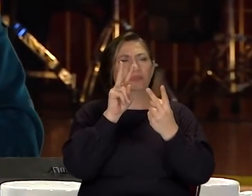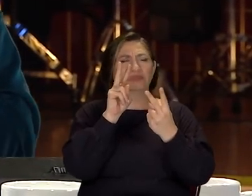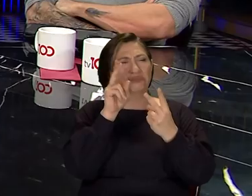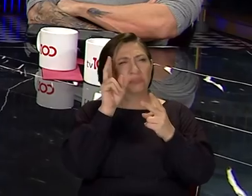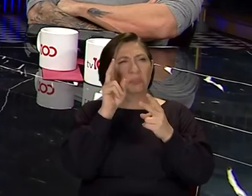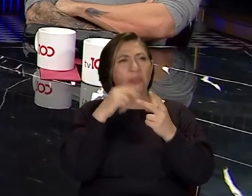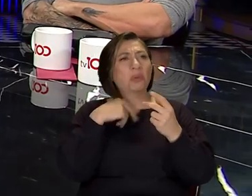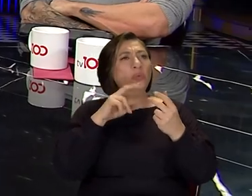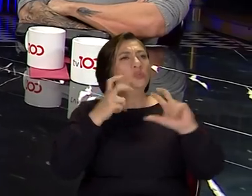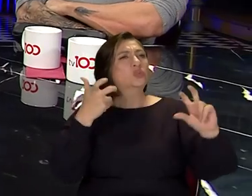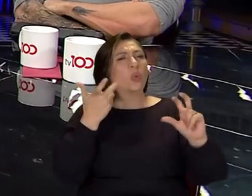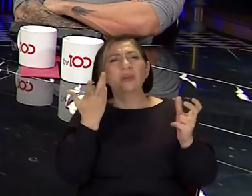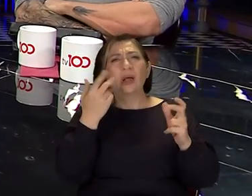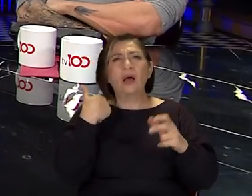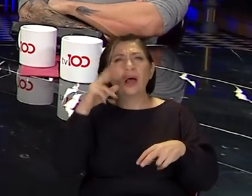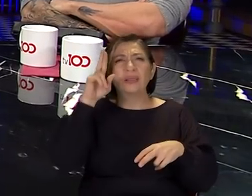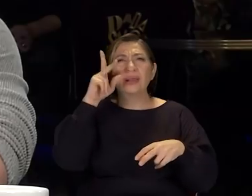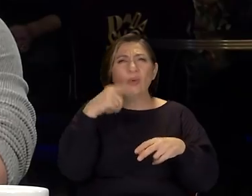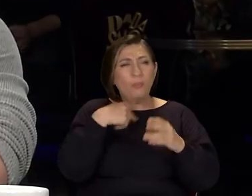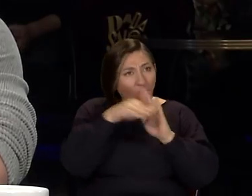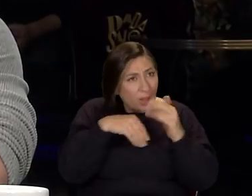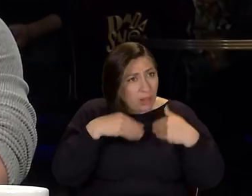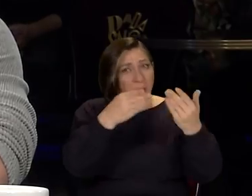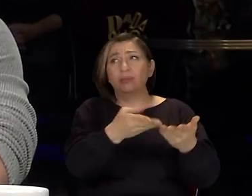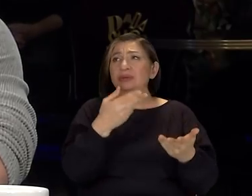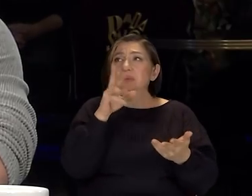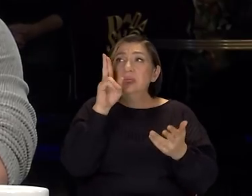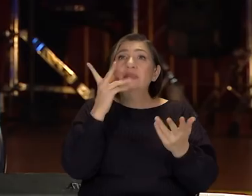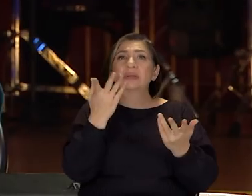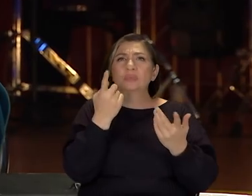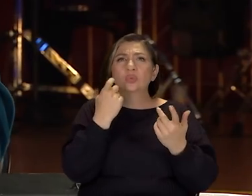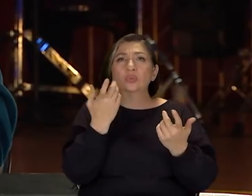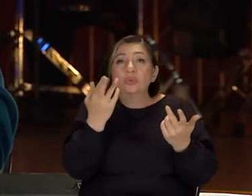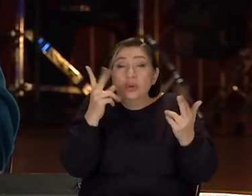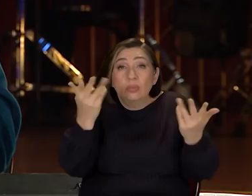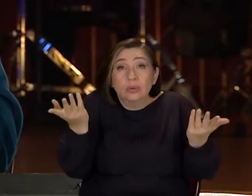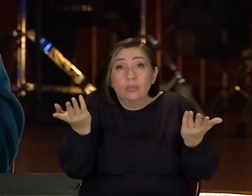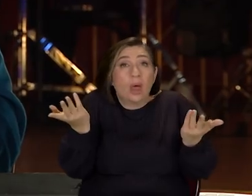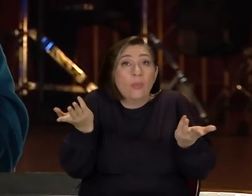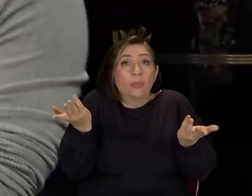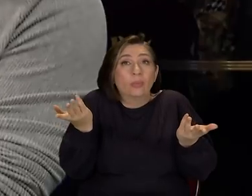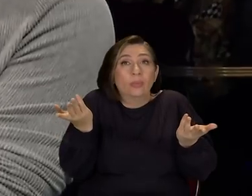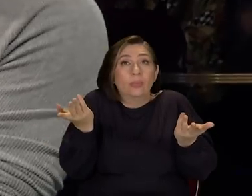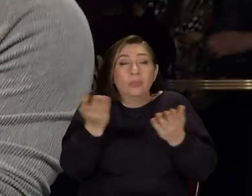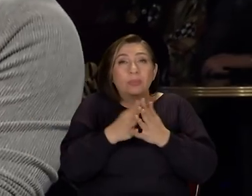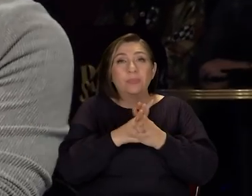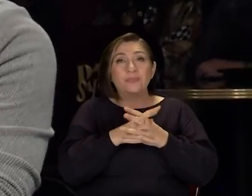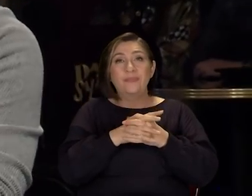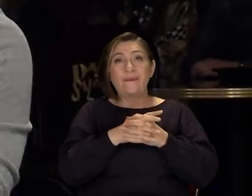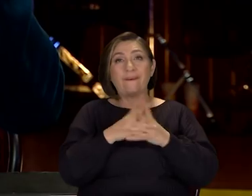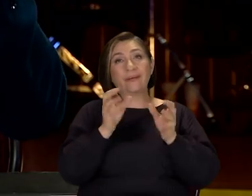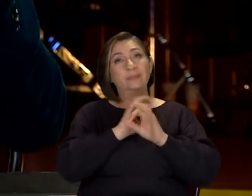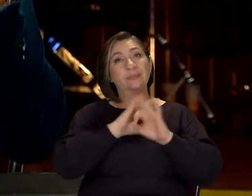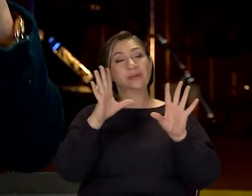falan, küsüyorlar bana. Bir yerde ben ödül töreni falan. Ben programa çıkmıştım ya, ben niye tanımadın mı falan. Lan tanımadım işte, ne yapayım Allah Allah. Böyle mis